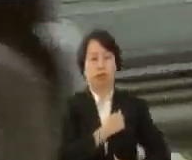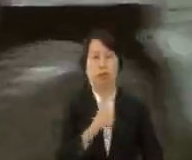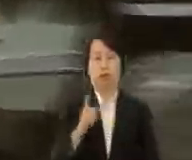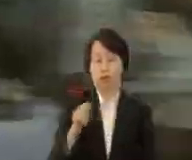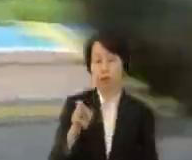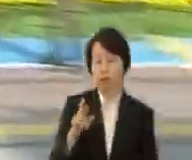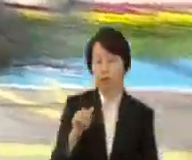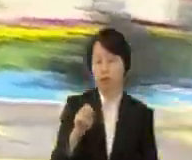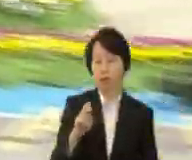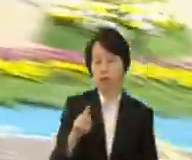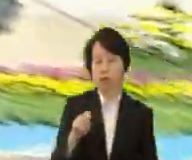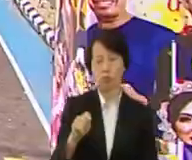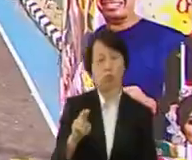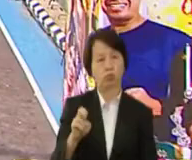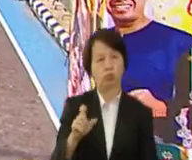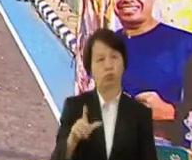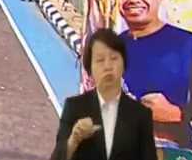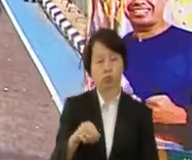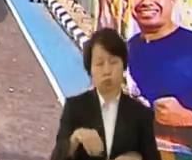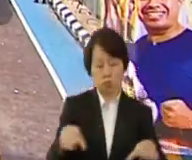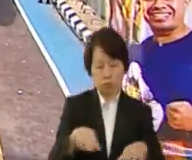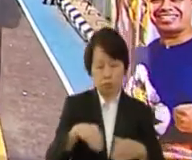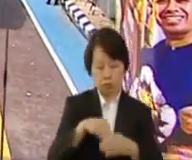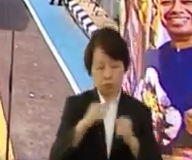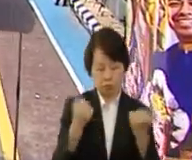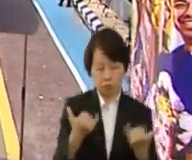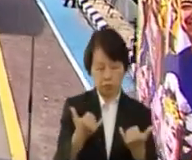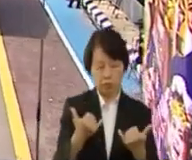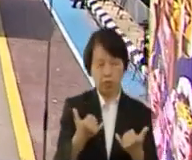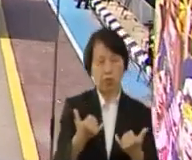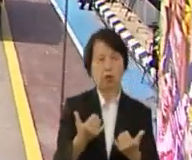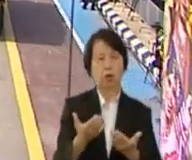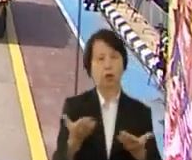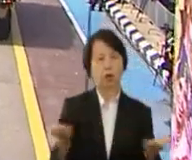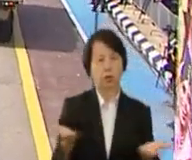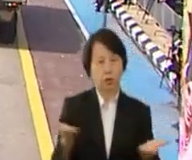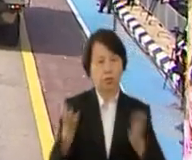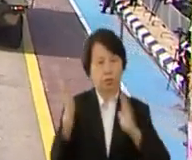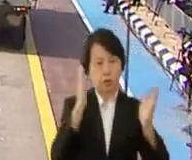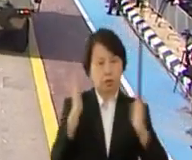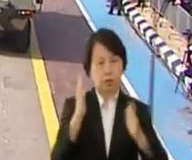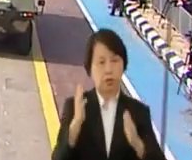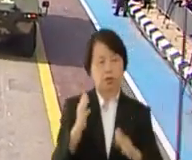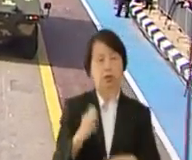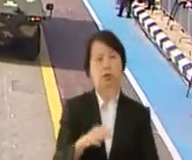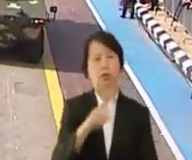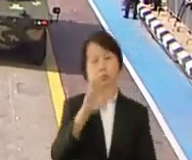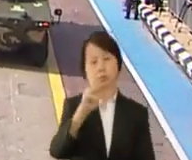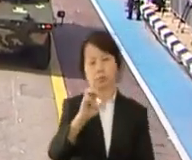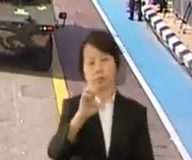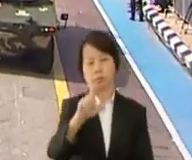Tarantula dikeluarkan oleh syarikat tempatan iaitu MILDEF International Technologies Sdn Bhd.